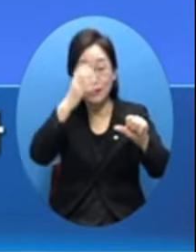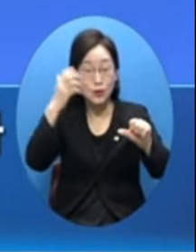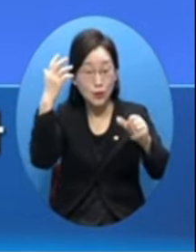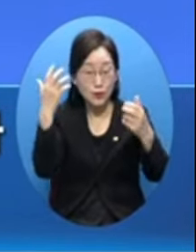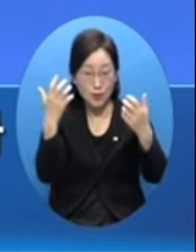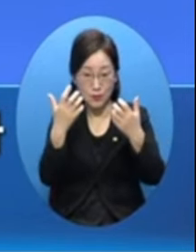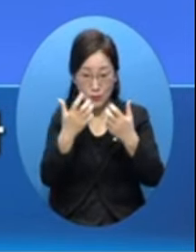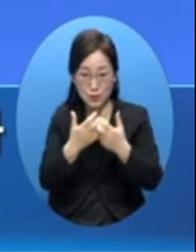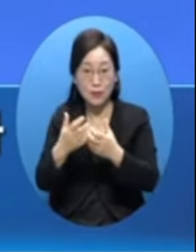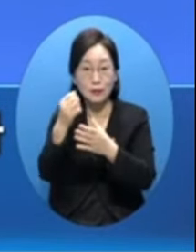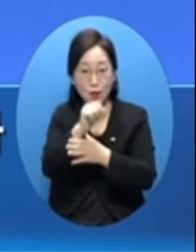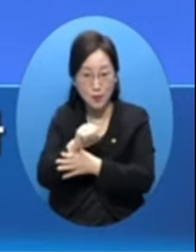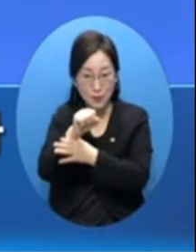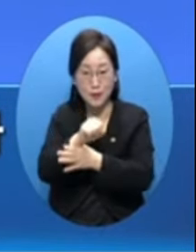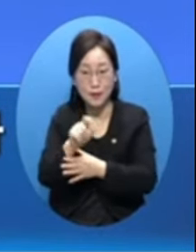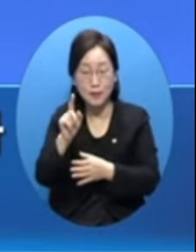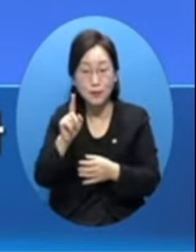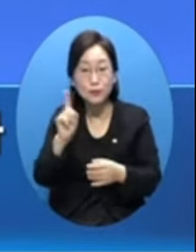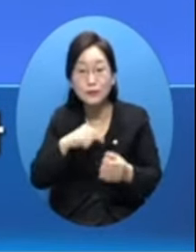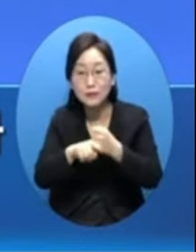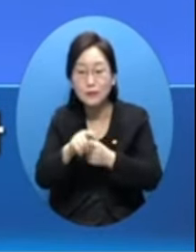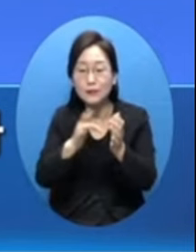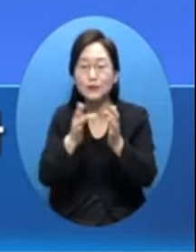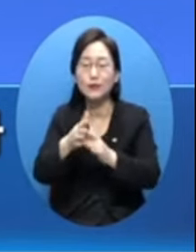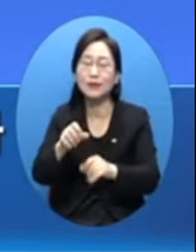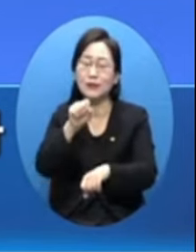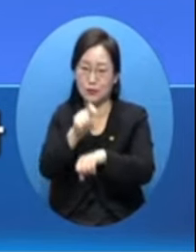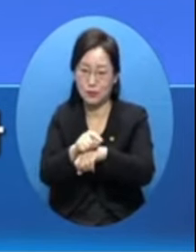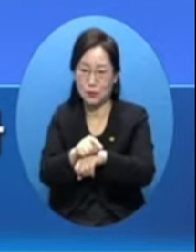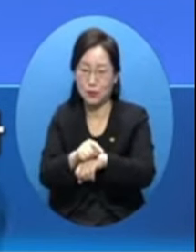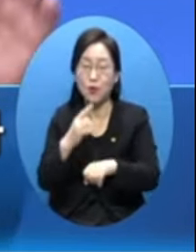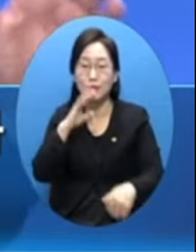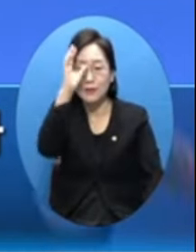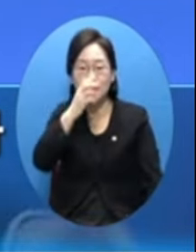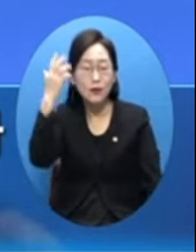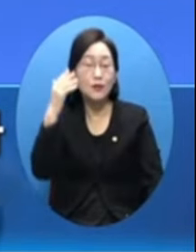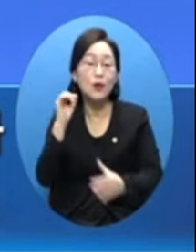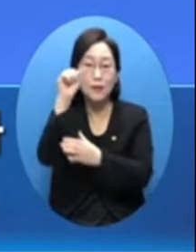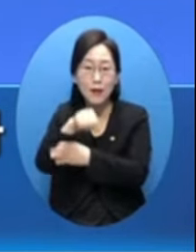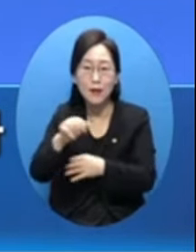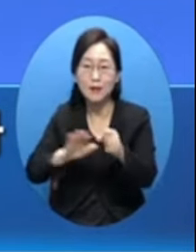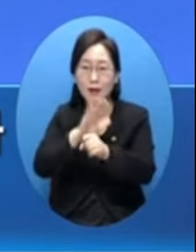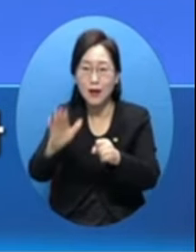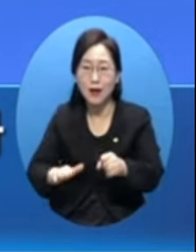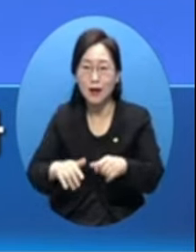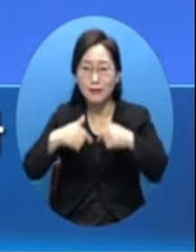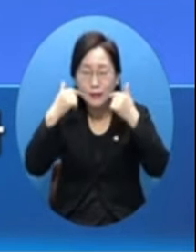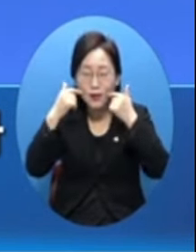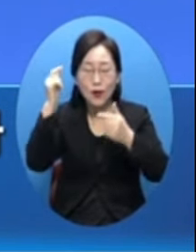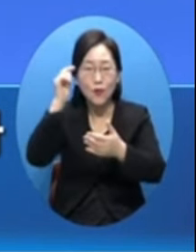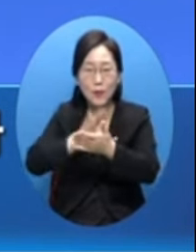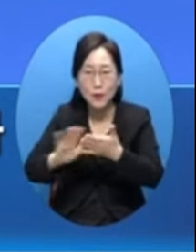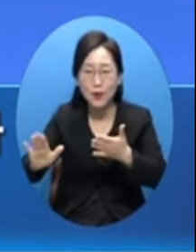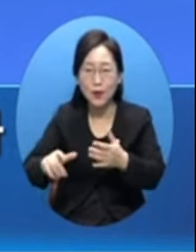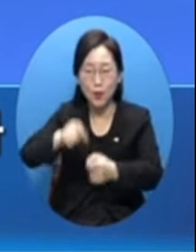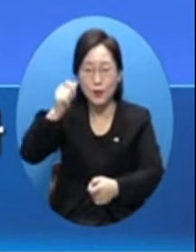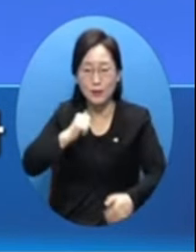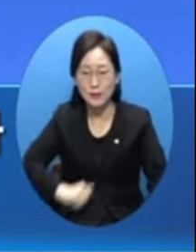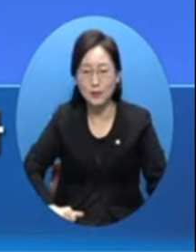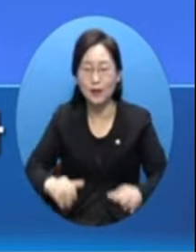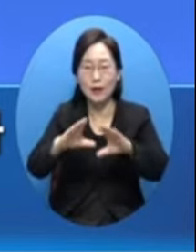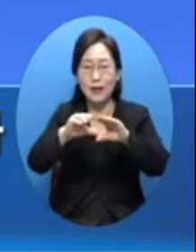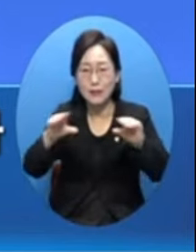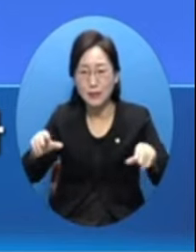있는데이 성의 열매는 예수님의 성품입니다 오직 성의 열매는 사랑과 희락과 화평과 오래참음과